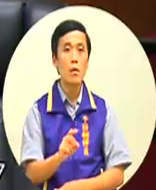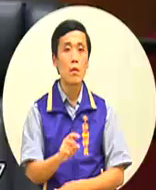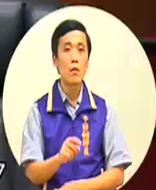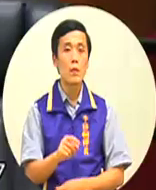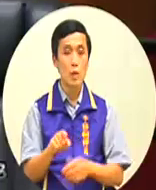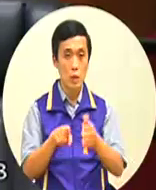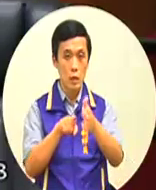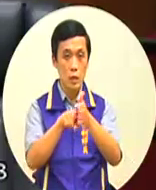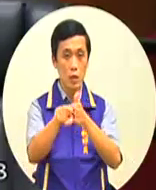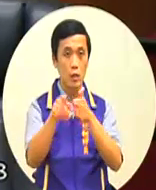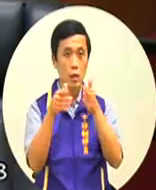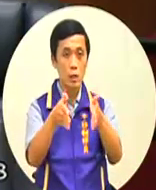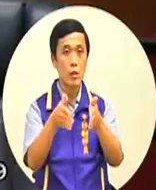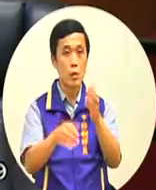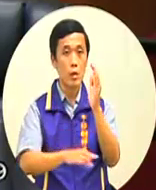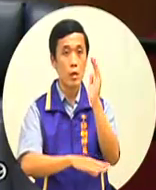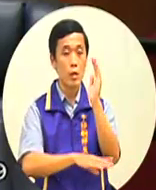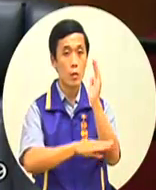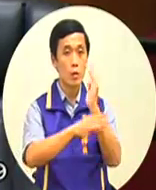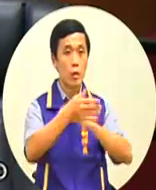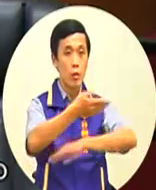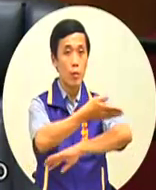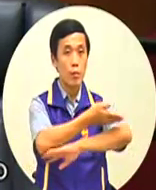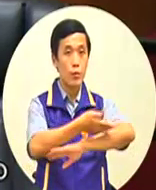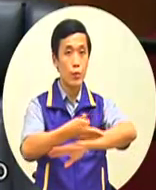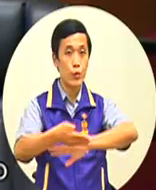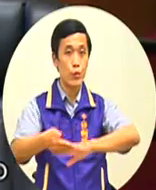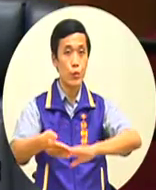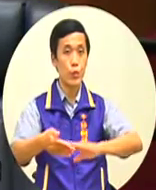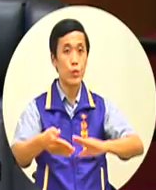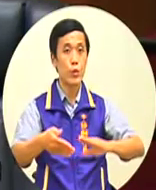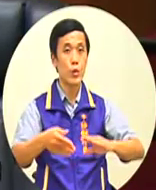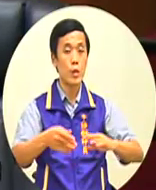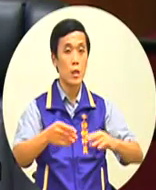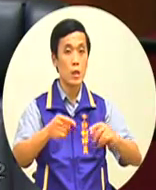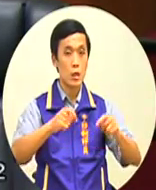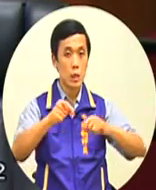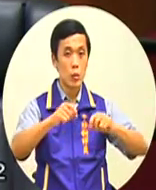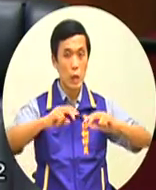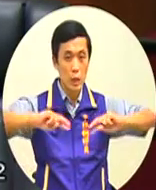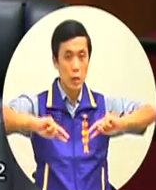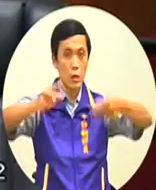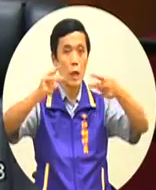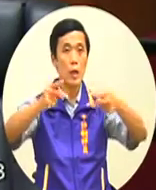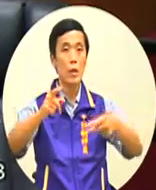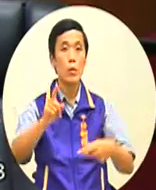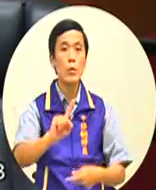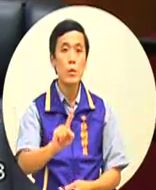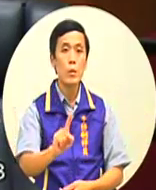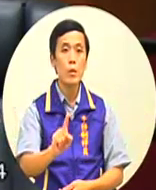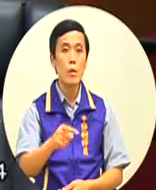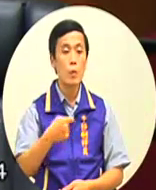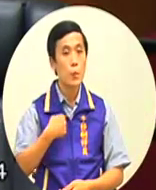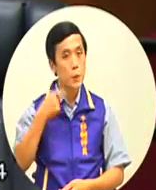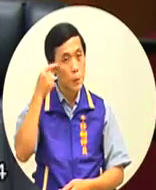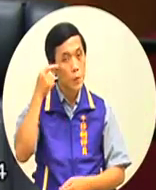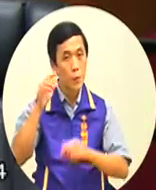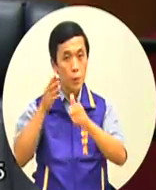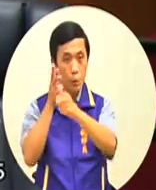将这个排序哈，做这样非常大的变更呢？这个是我想要了解的了哈。因